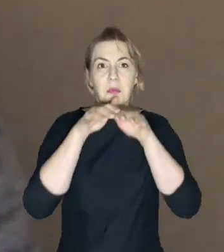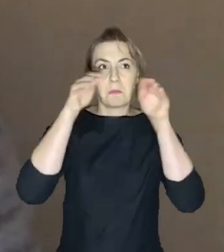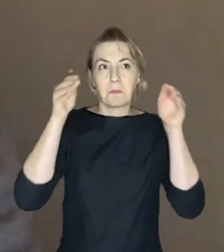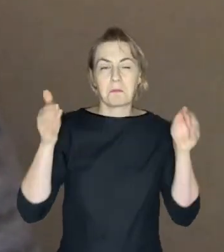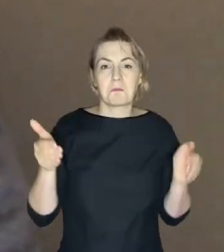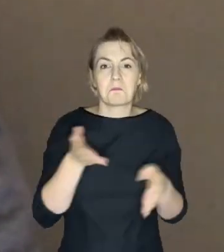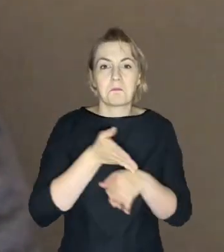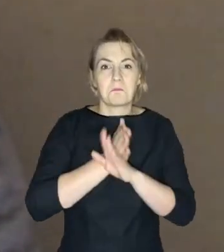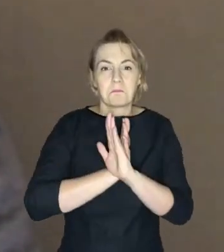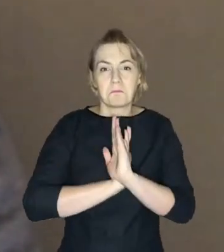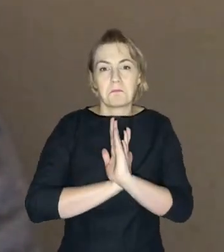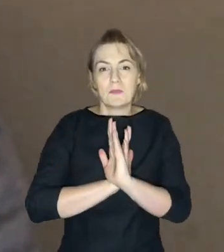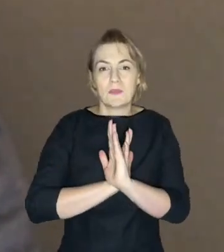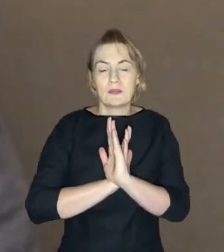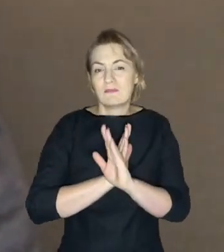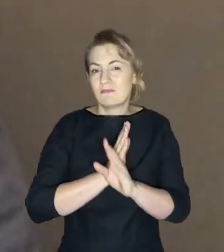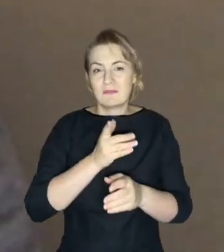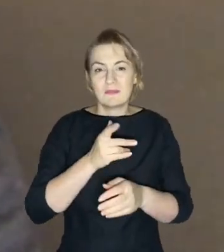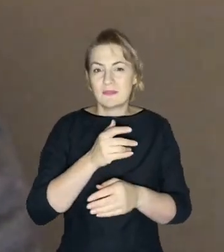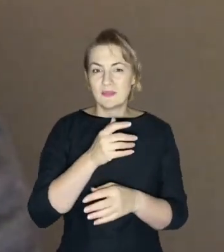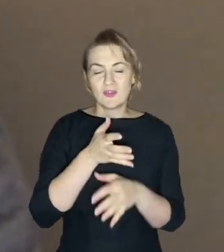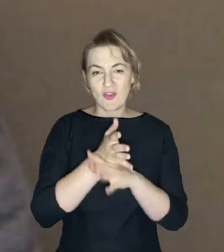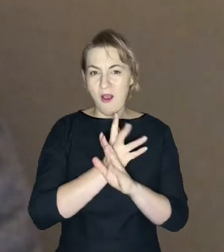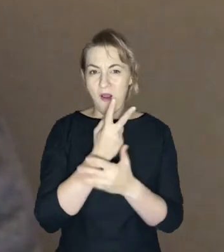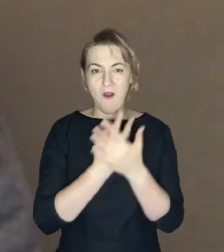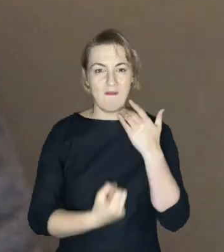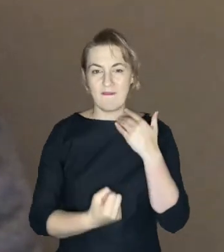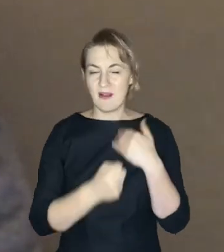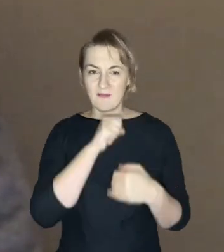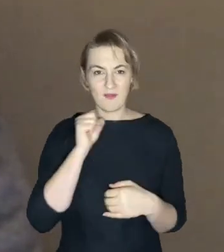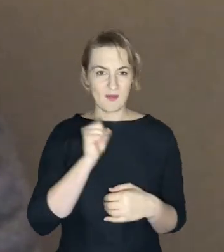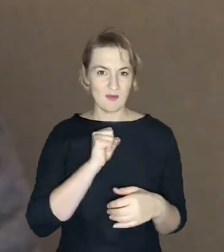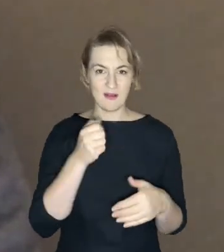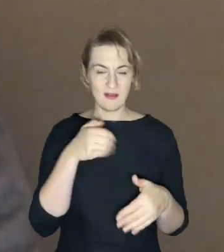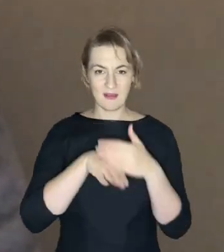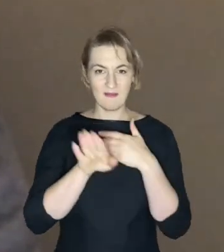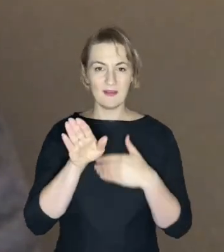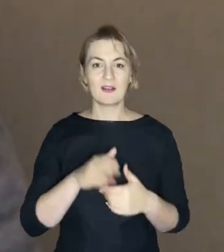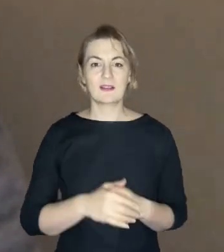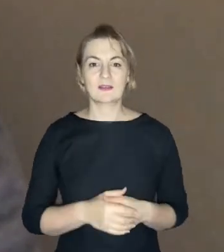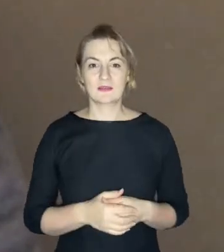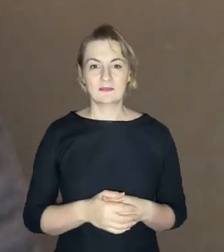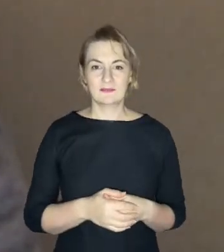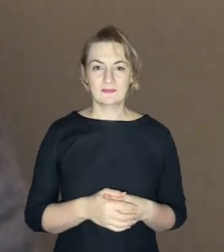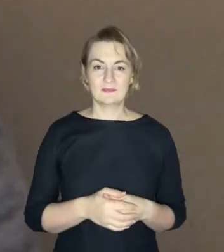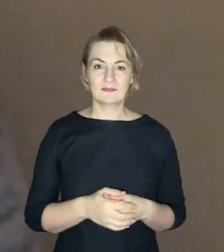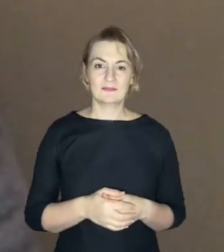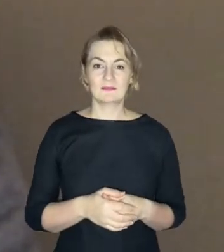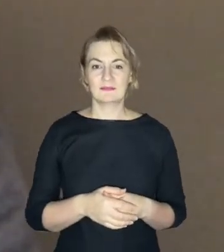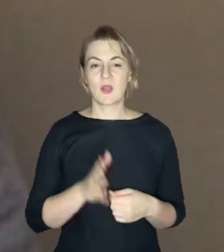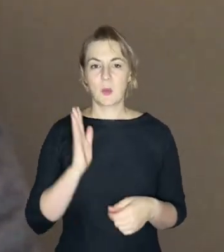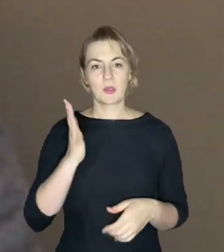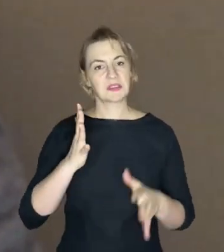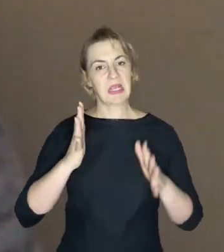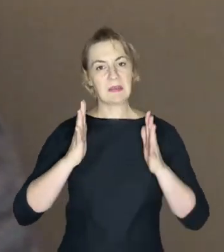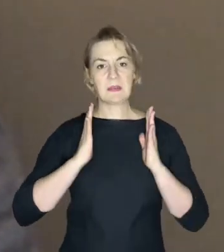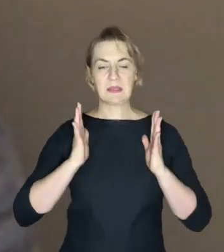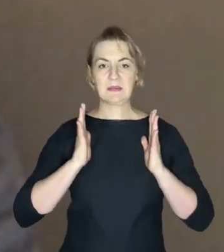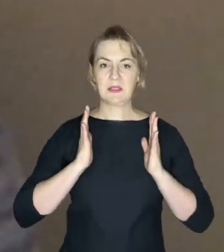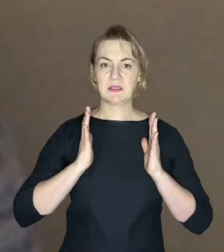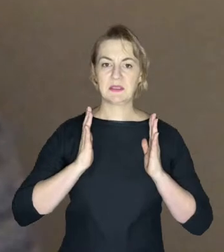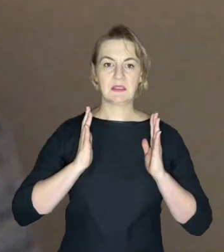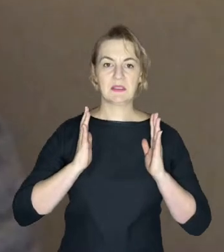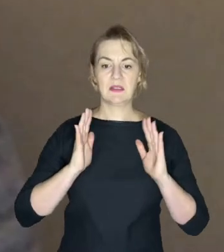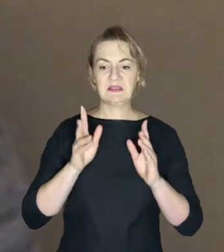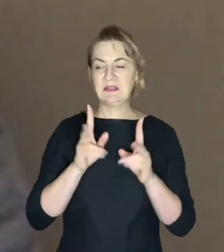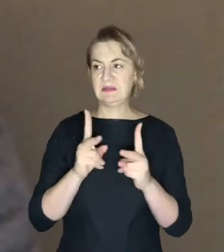jakimś cywilizacyjnym inkubatorze, który ma nam zapewnić wreszcie bezpieczeństwo i odciąć